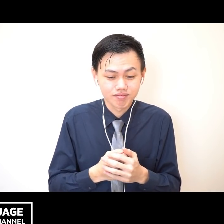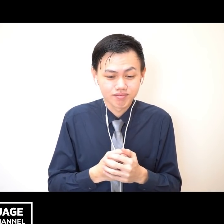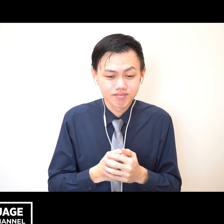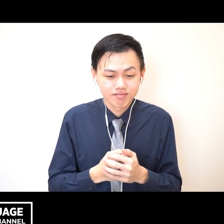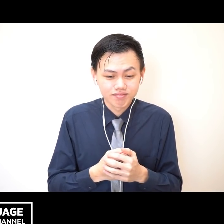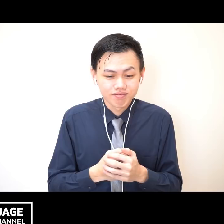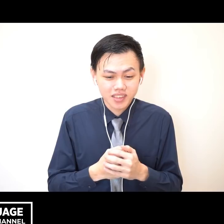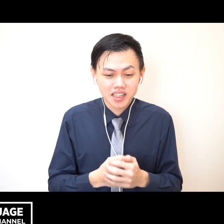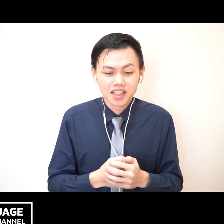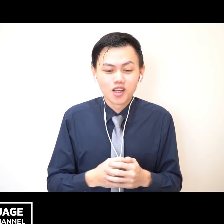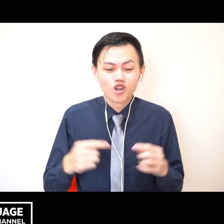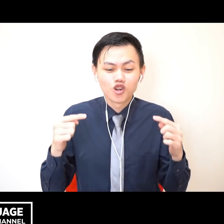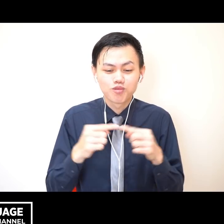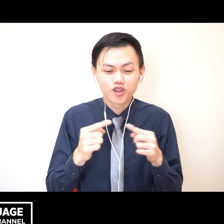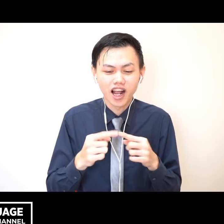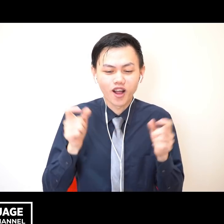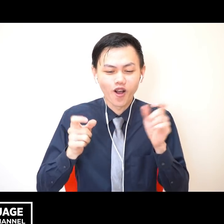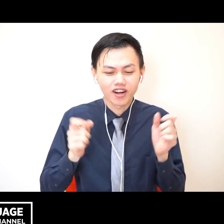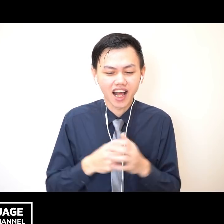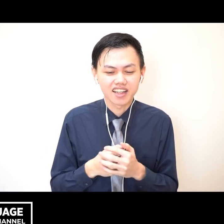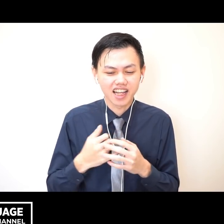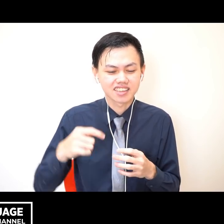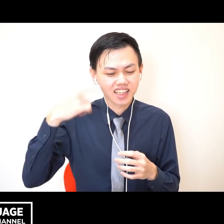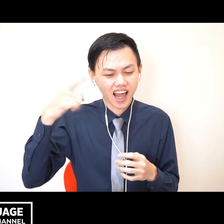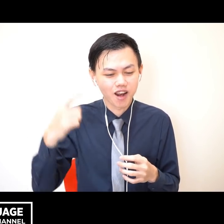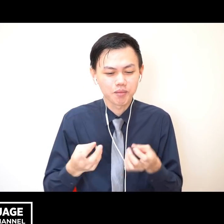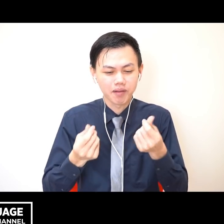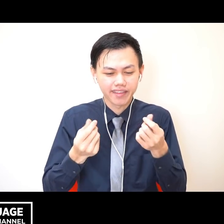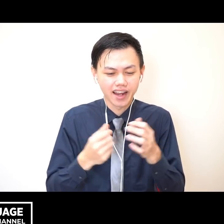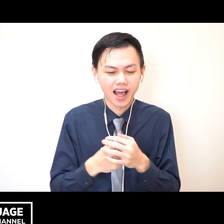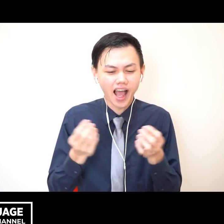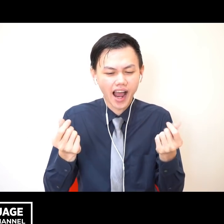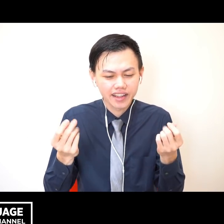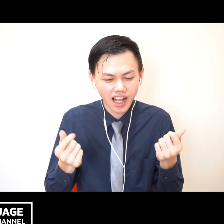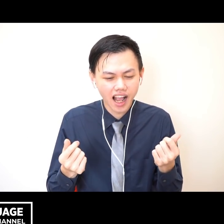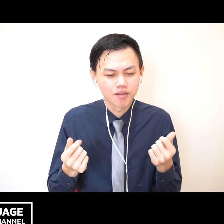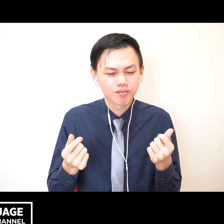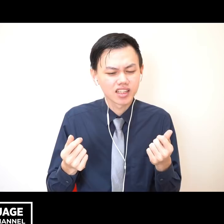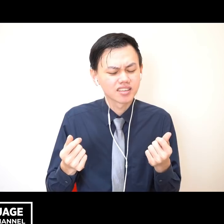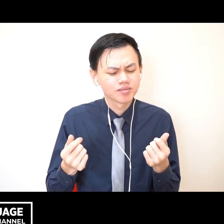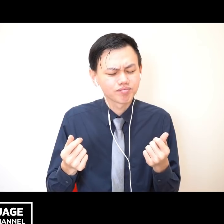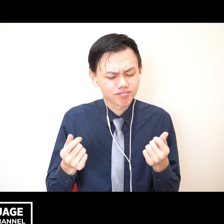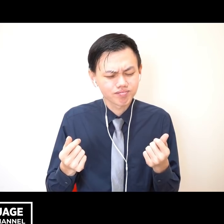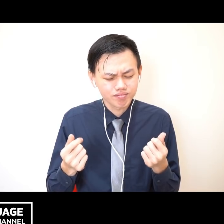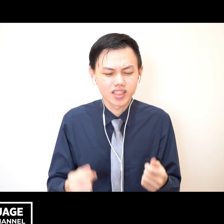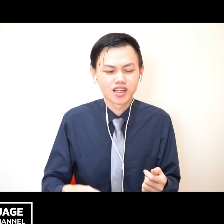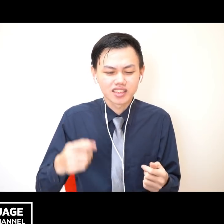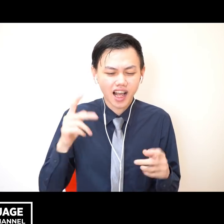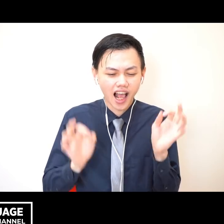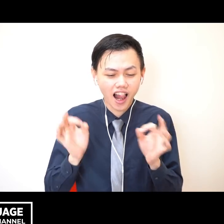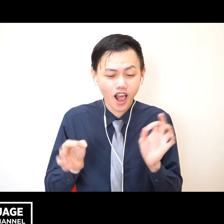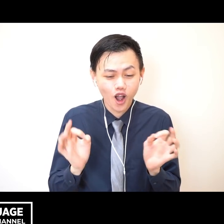membayar harga. Kalau kita mau menjalin hubungan dengan dunia,